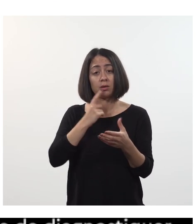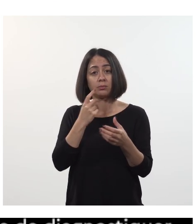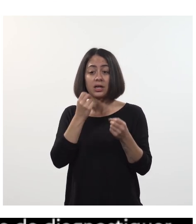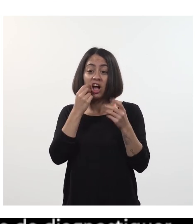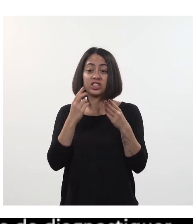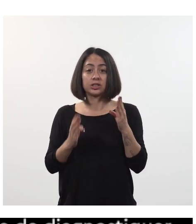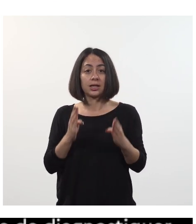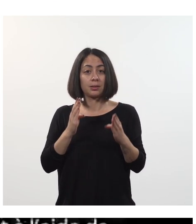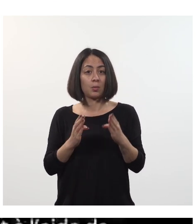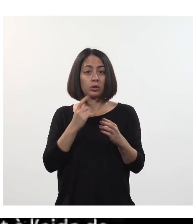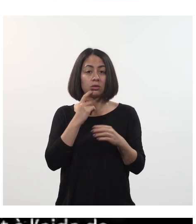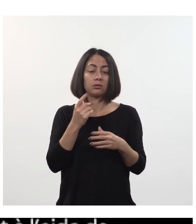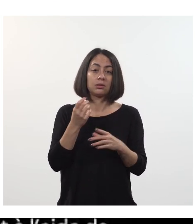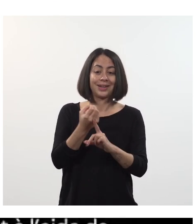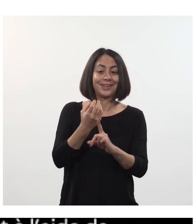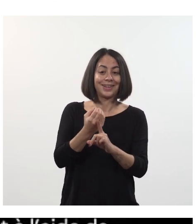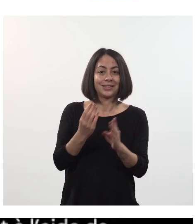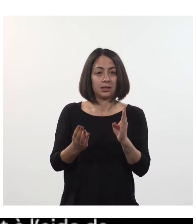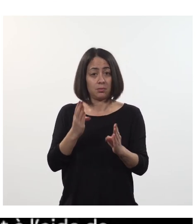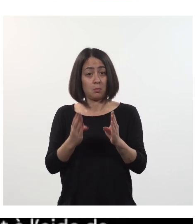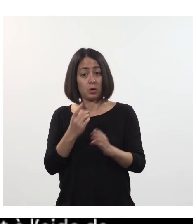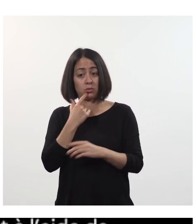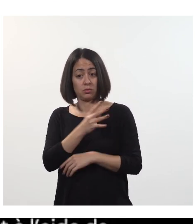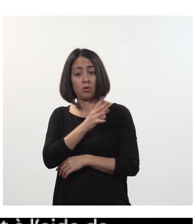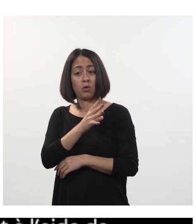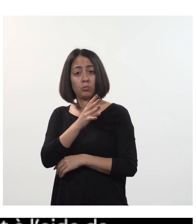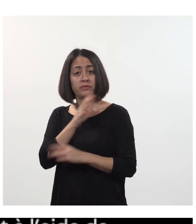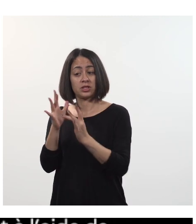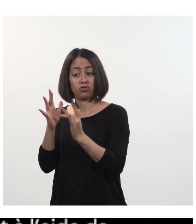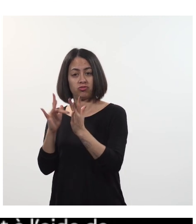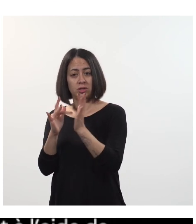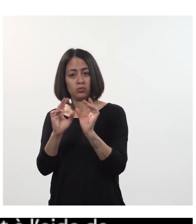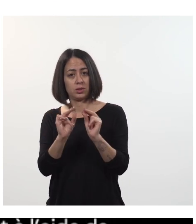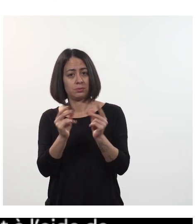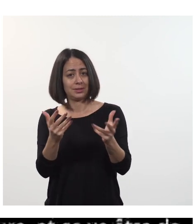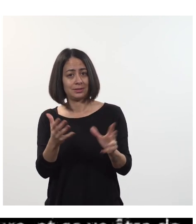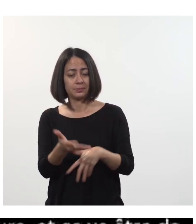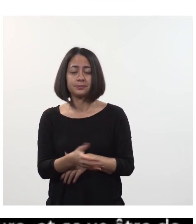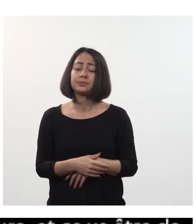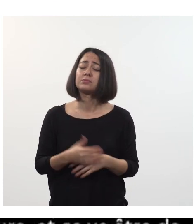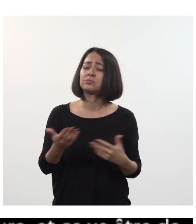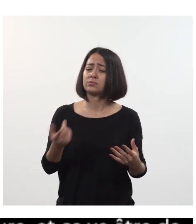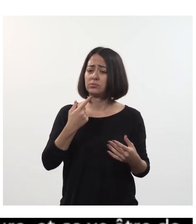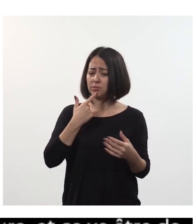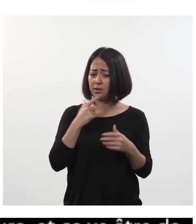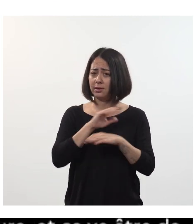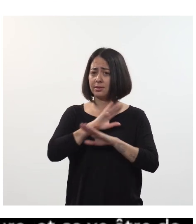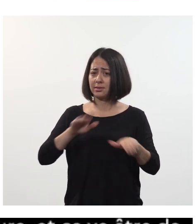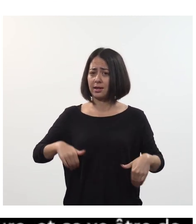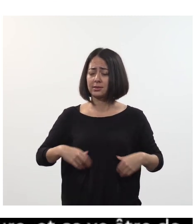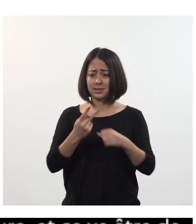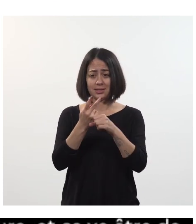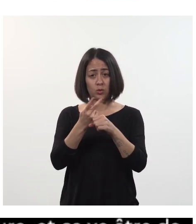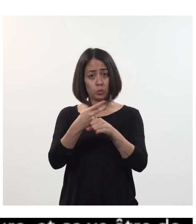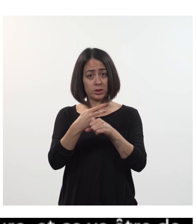Jésus. Et le dernier point, c'est la mise à disposition d'outils, donc comme des outils numériques, par exemple Kyriel pour